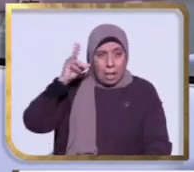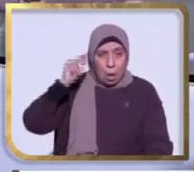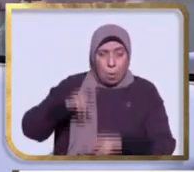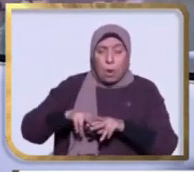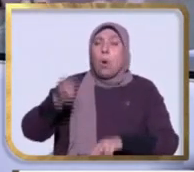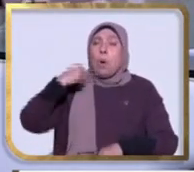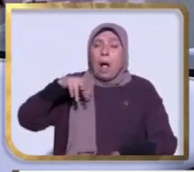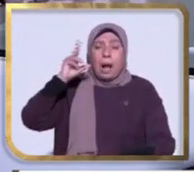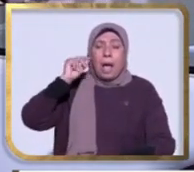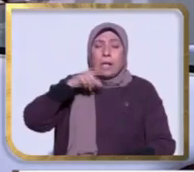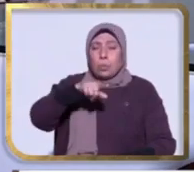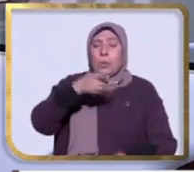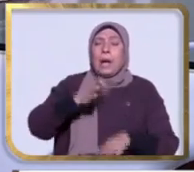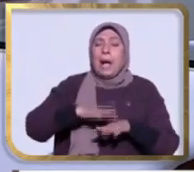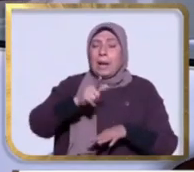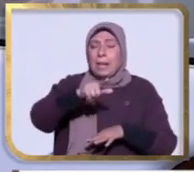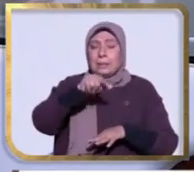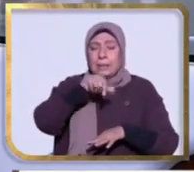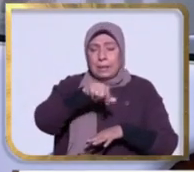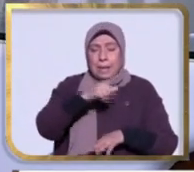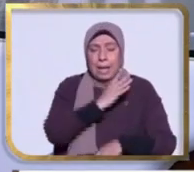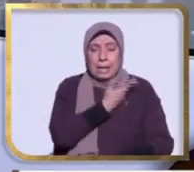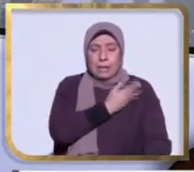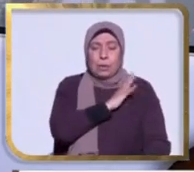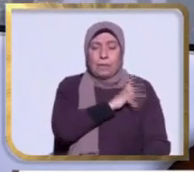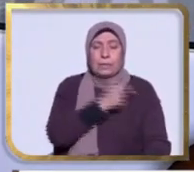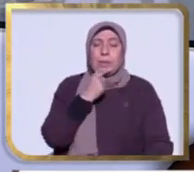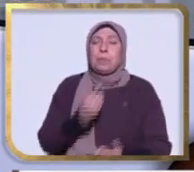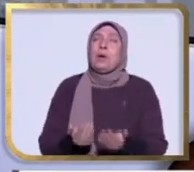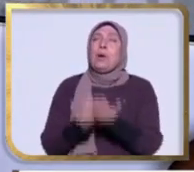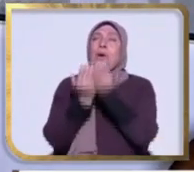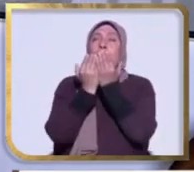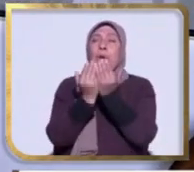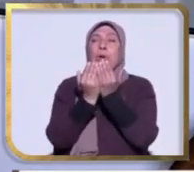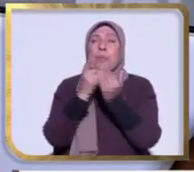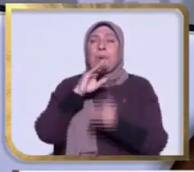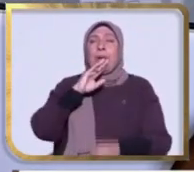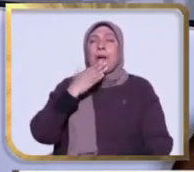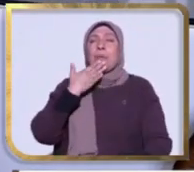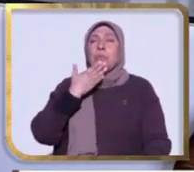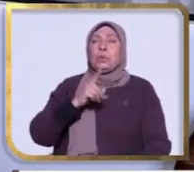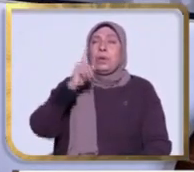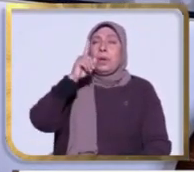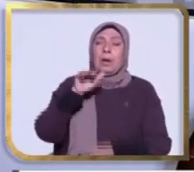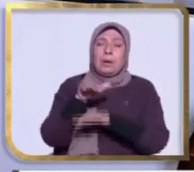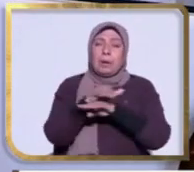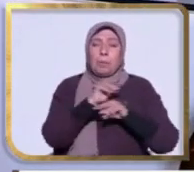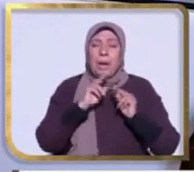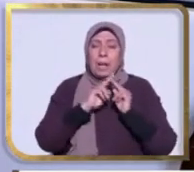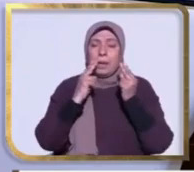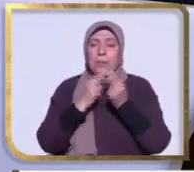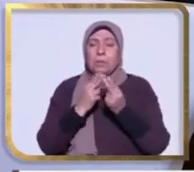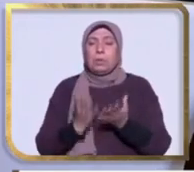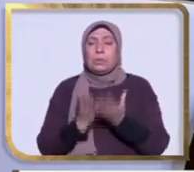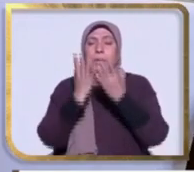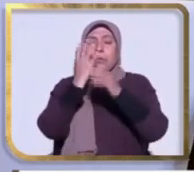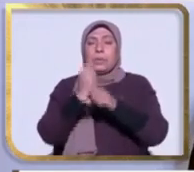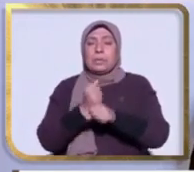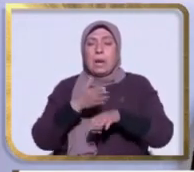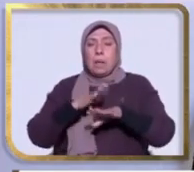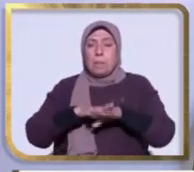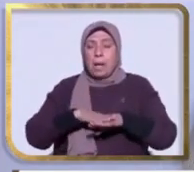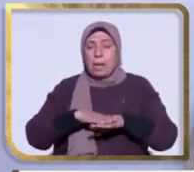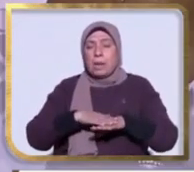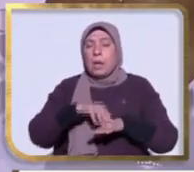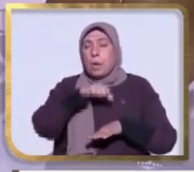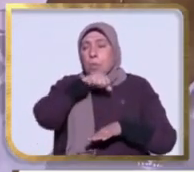جبار. وآخر دعوانا أن الحمد لله رب العالمين، وصلاة وسلاما عليك يا سيدي يا